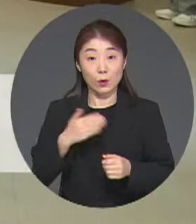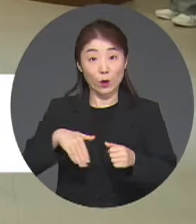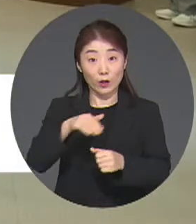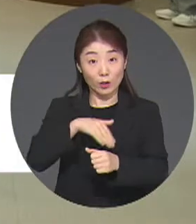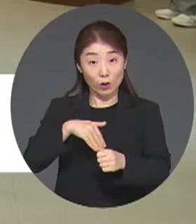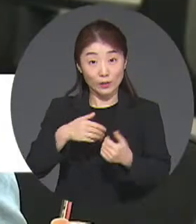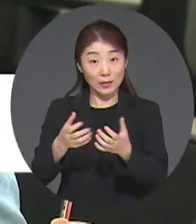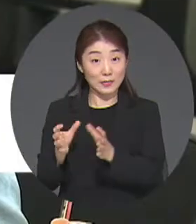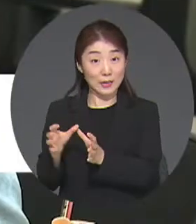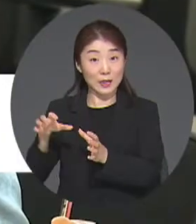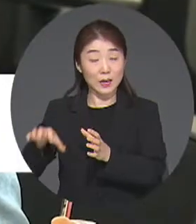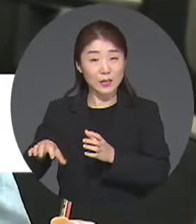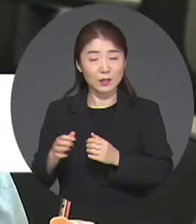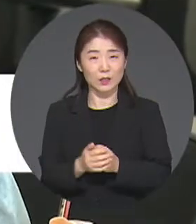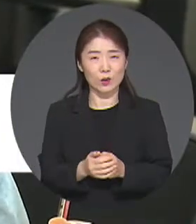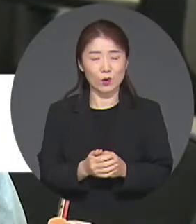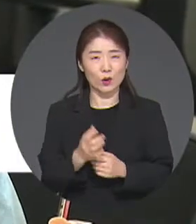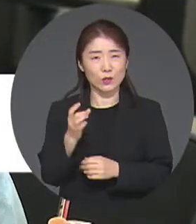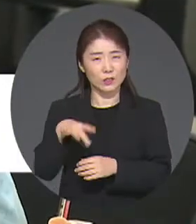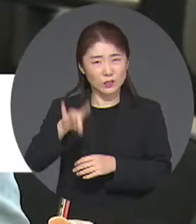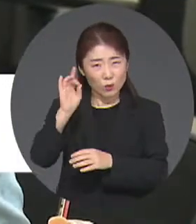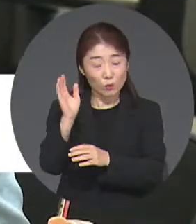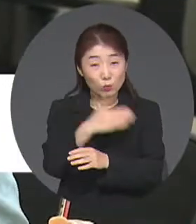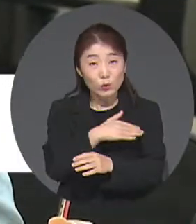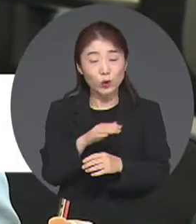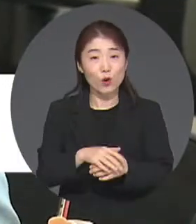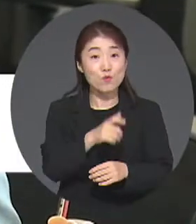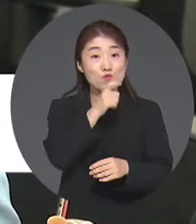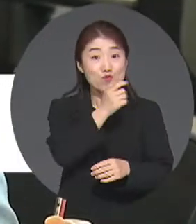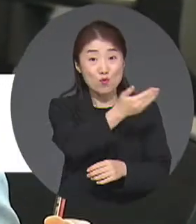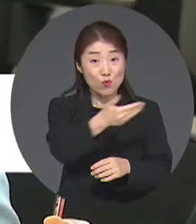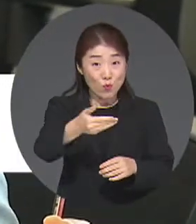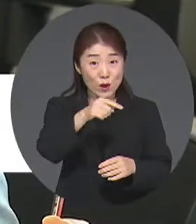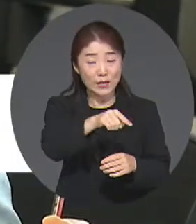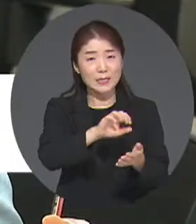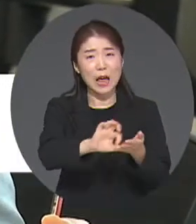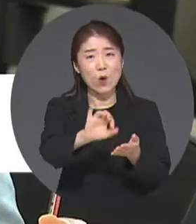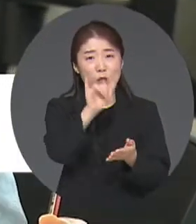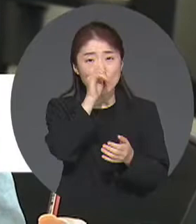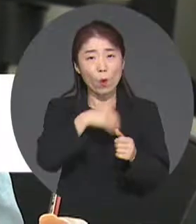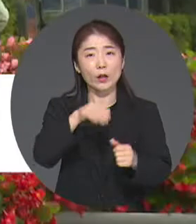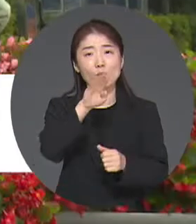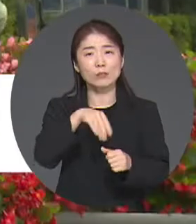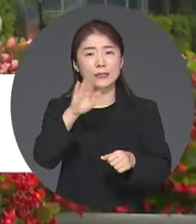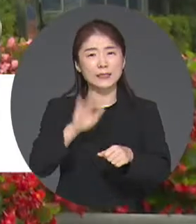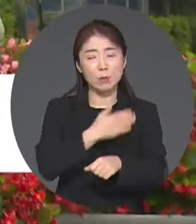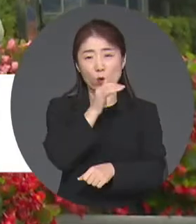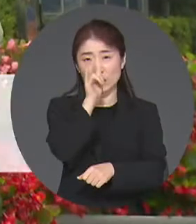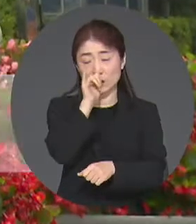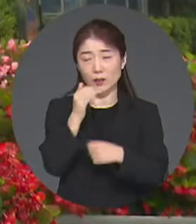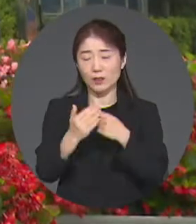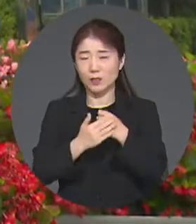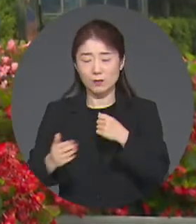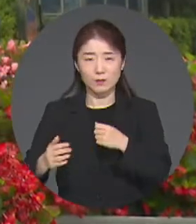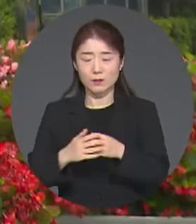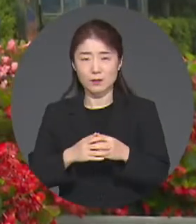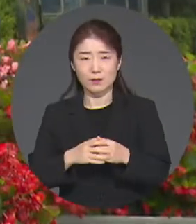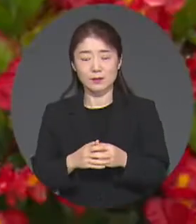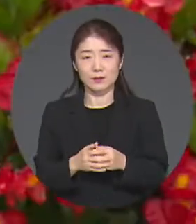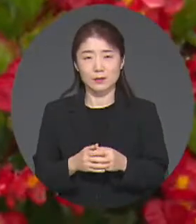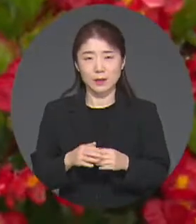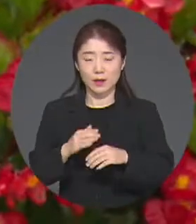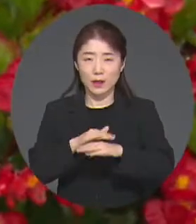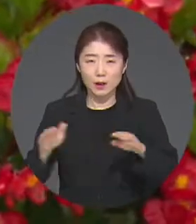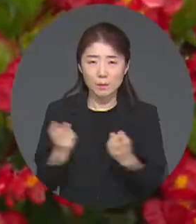환경단체는 애당초 유충에 오염된 수돗물 원수를 공급한 환경부의 책임이 있다며 특단의 조치를 검토하라고